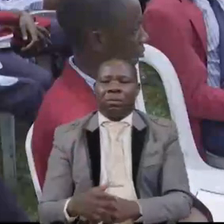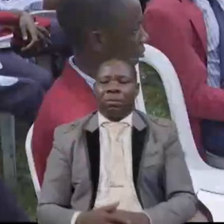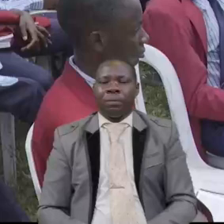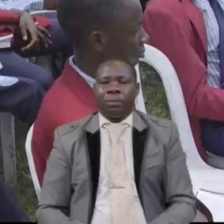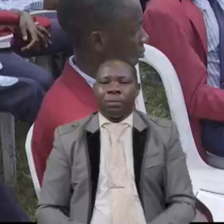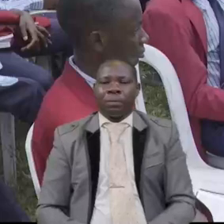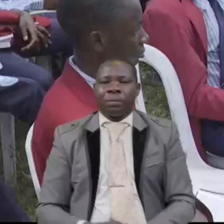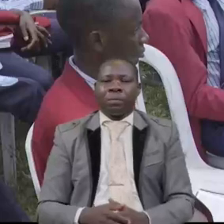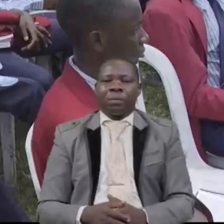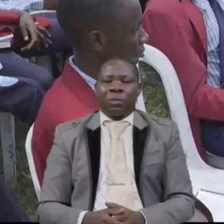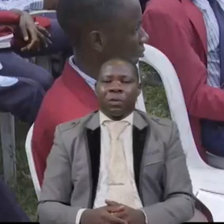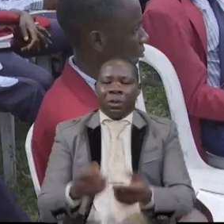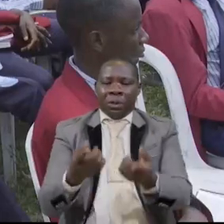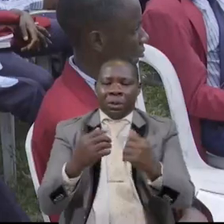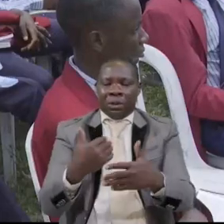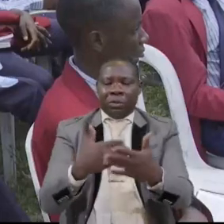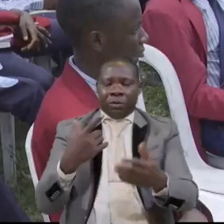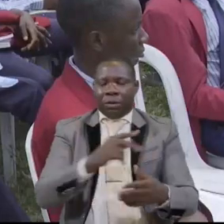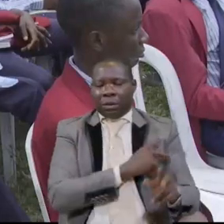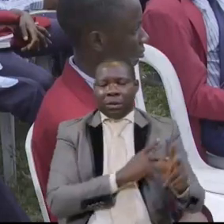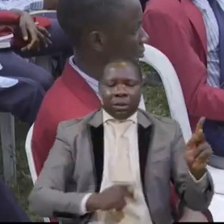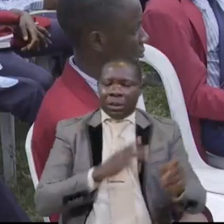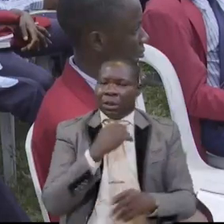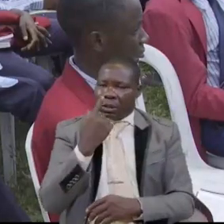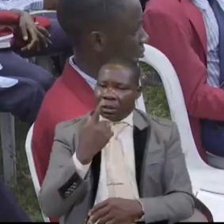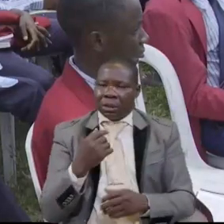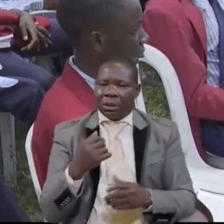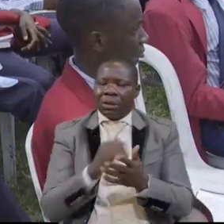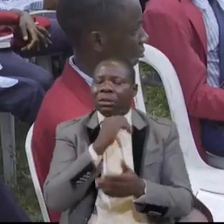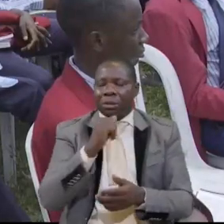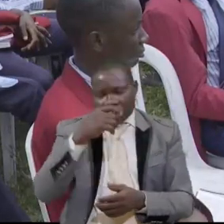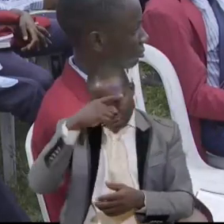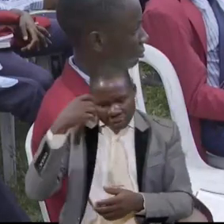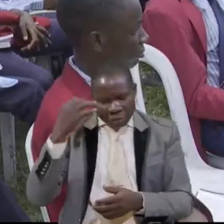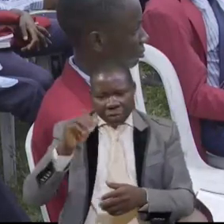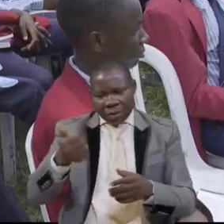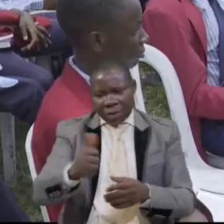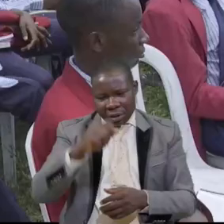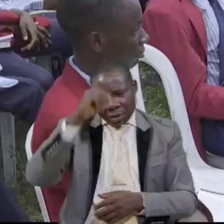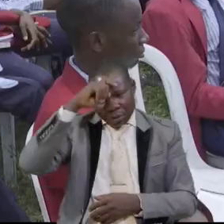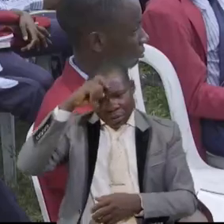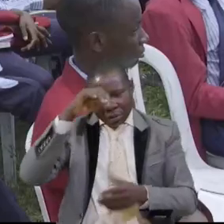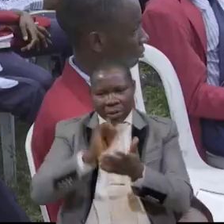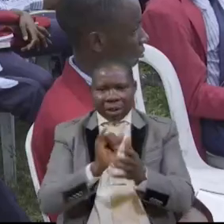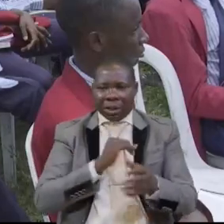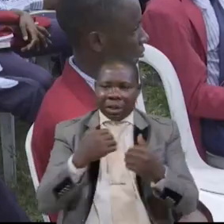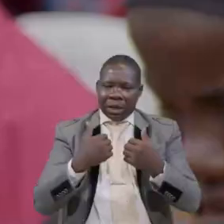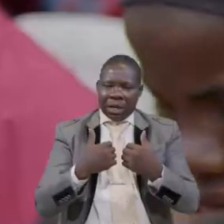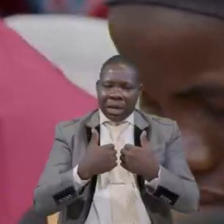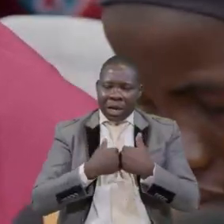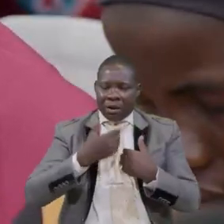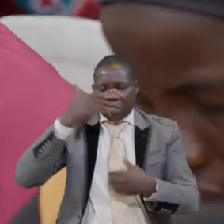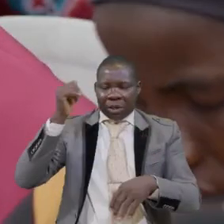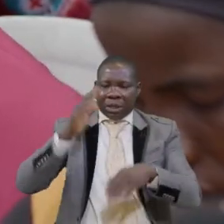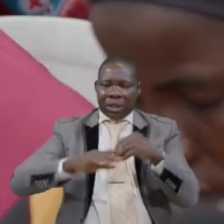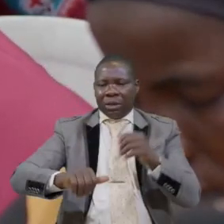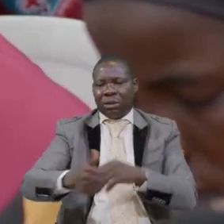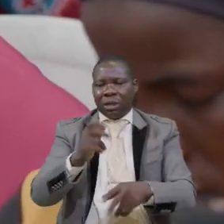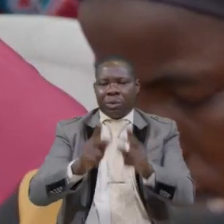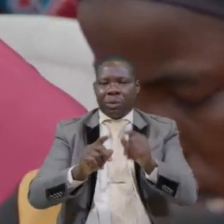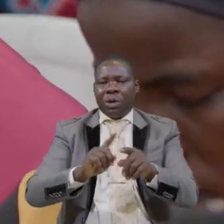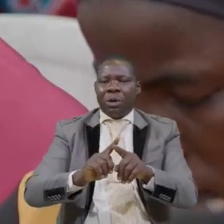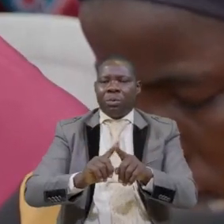est venu devant le roi, il a dit, ce n'est pas à cause de la sagesse que j'ai meilleur que les autres, mais parce